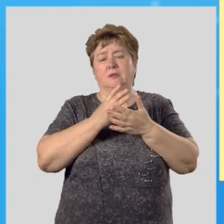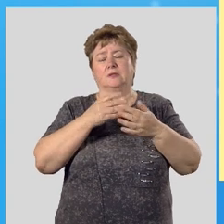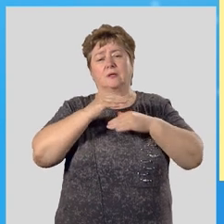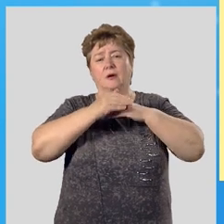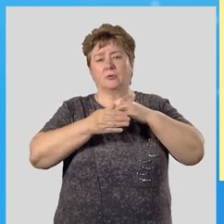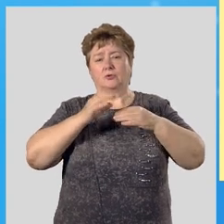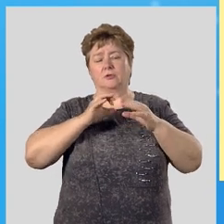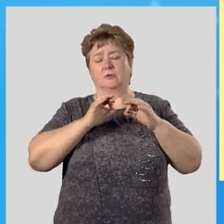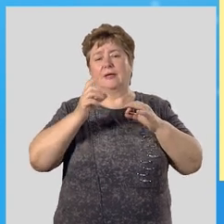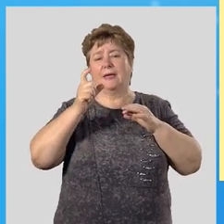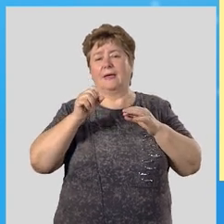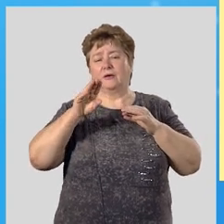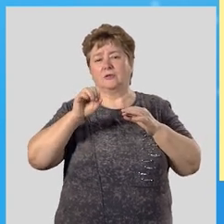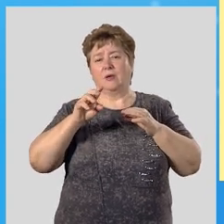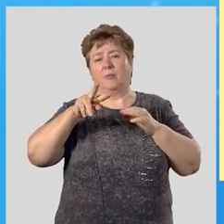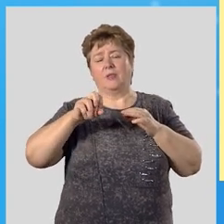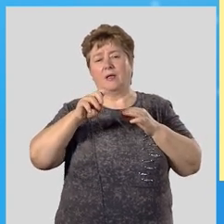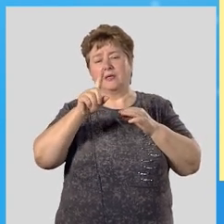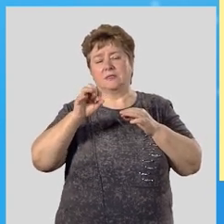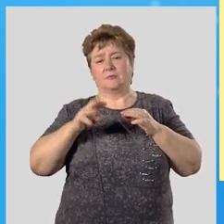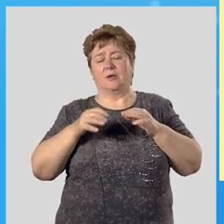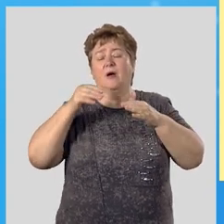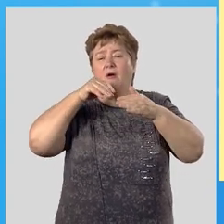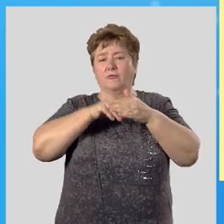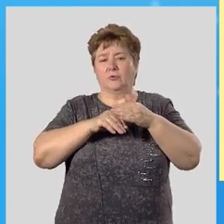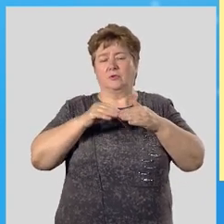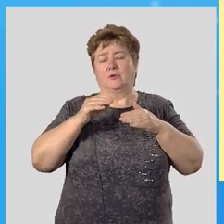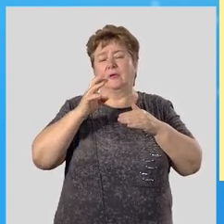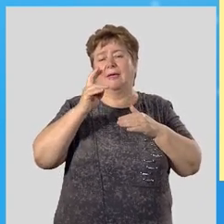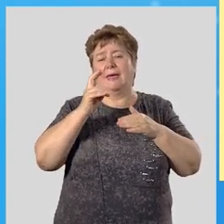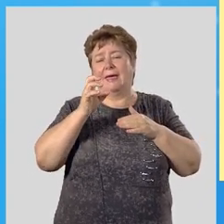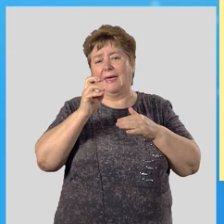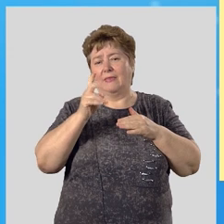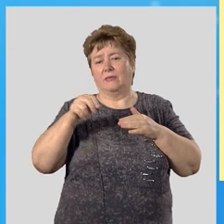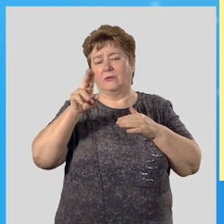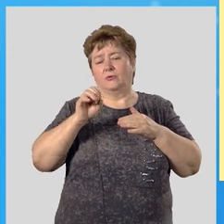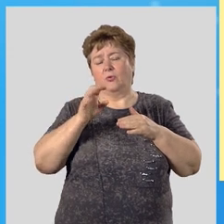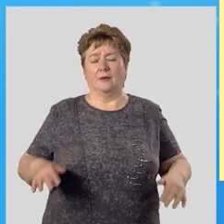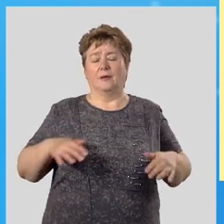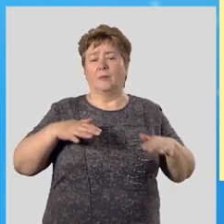наружный слой эктоплазму и внутренний слой эндоплазму.